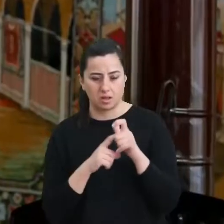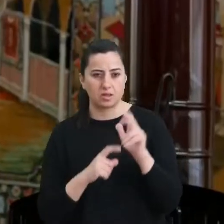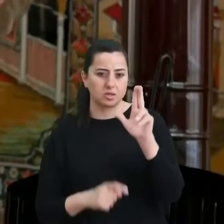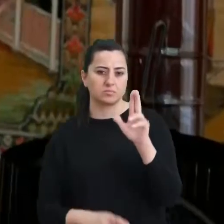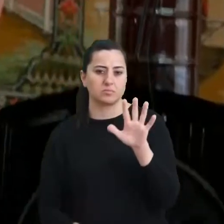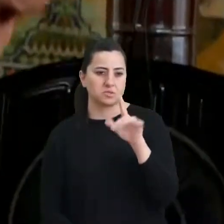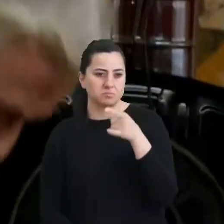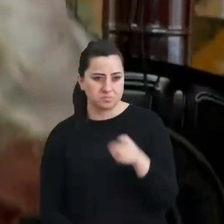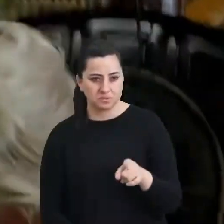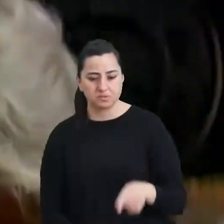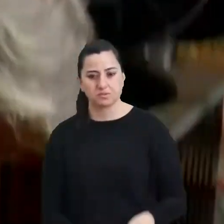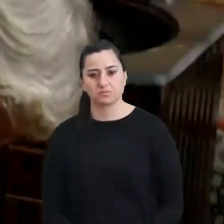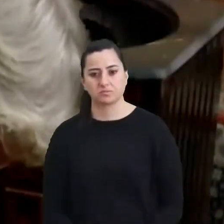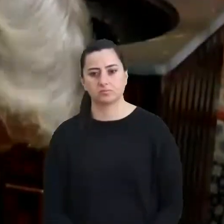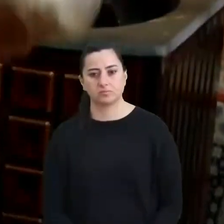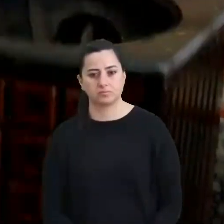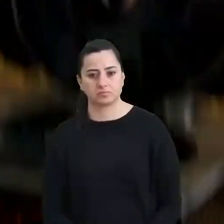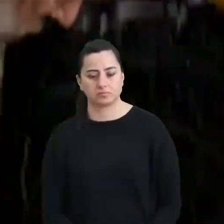versek.